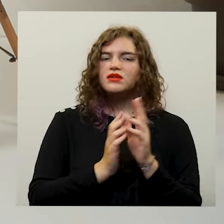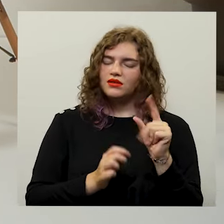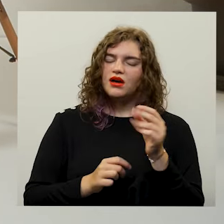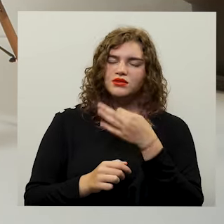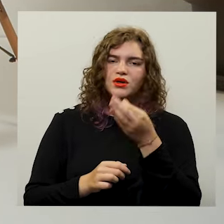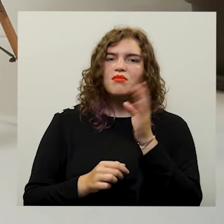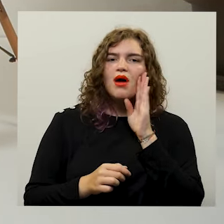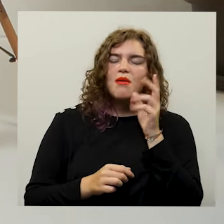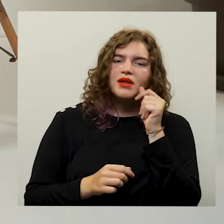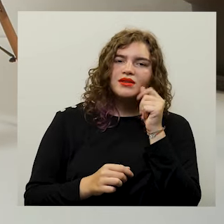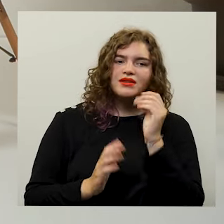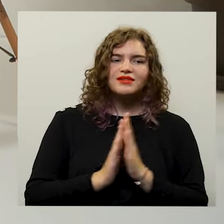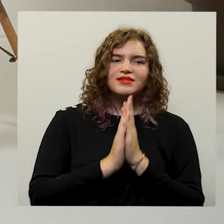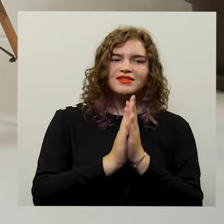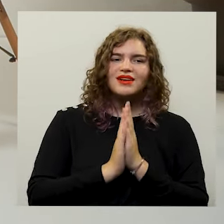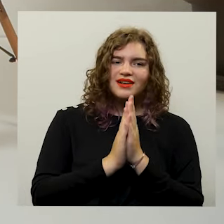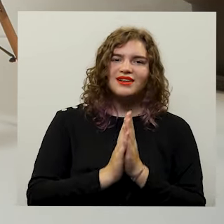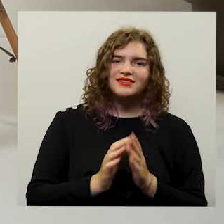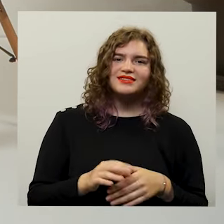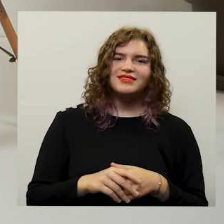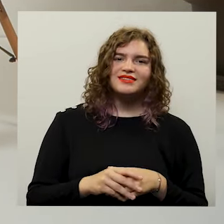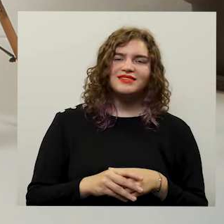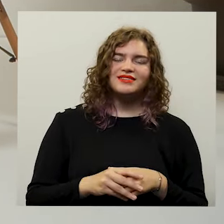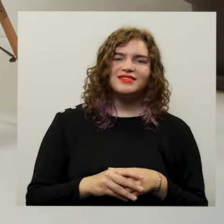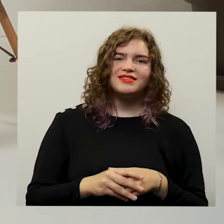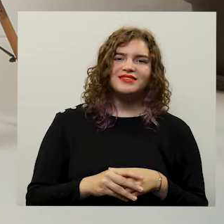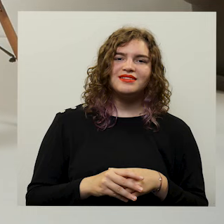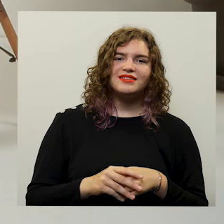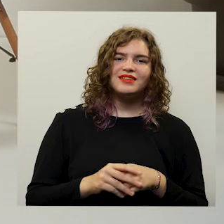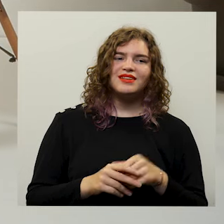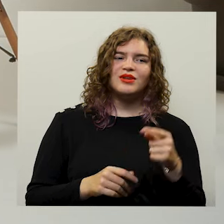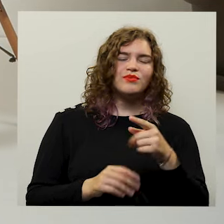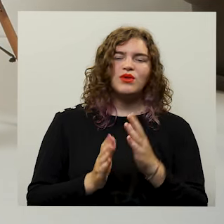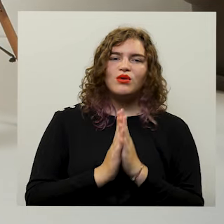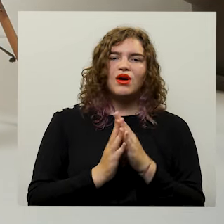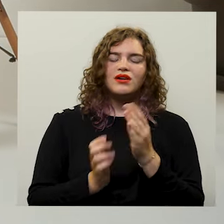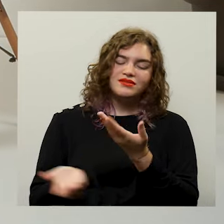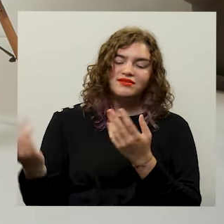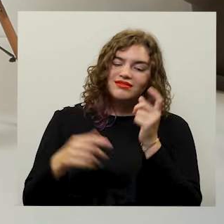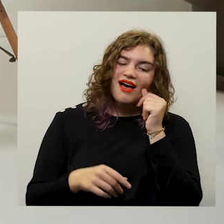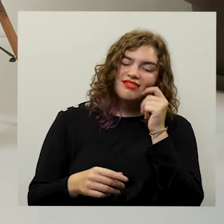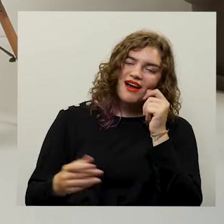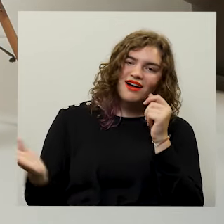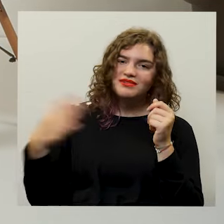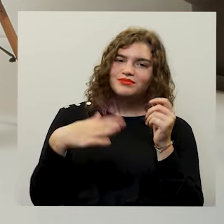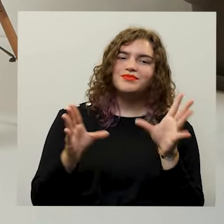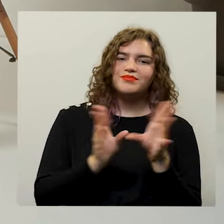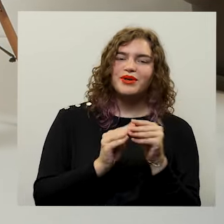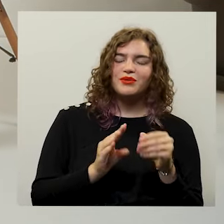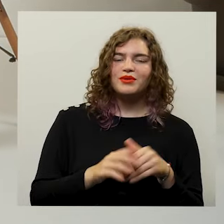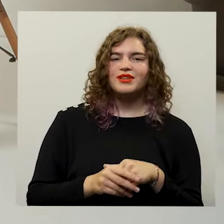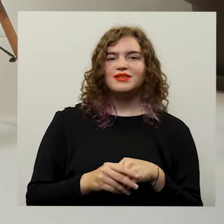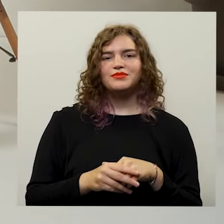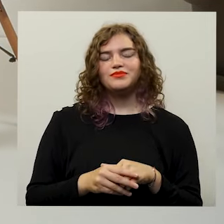Zice, mama, tata, rugă. Da, sau dacă îi spune, hai să ne rugăm, nu se roagă fără tata. Tata, haide, mă puteam uita.